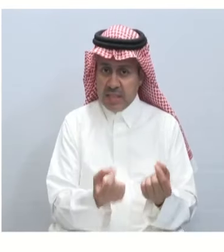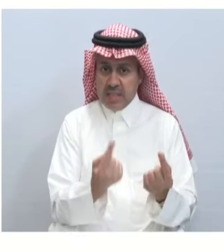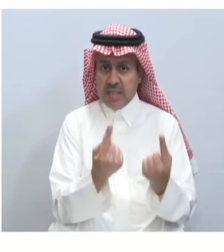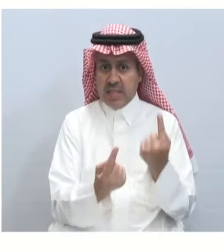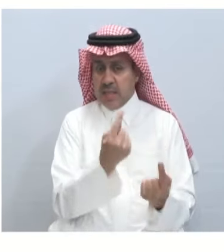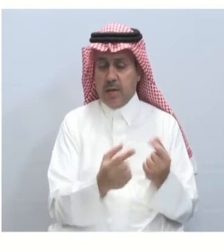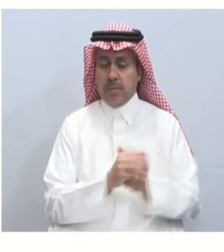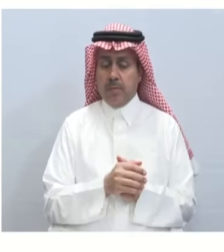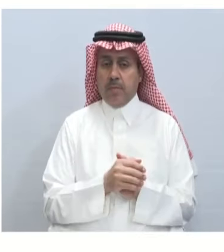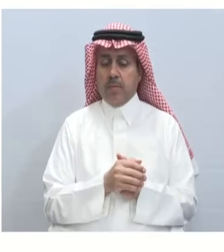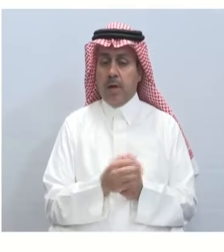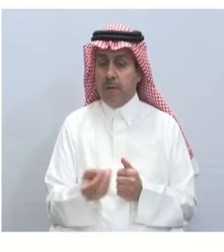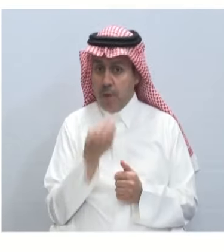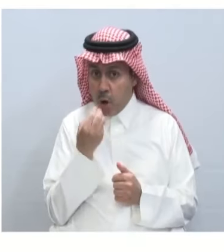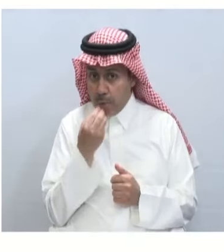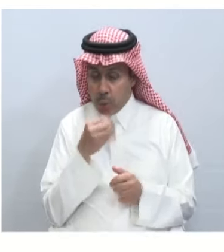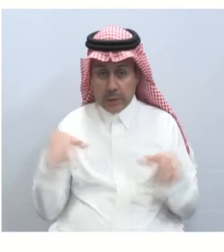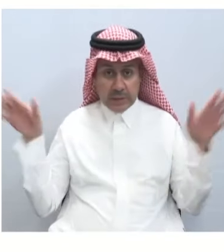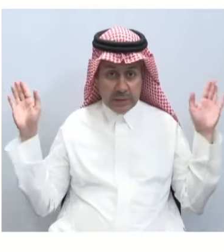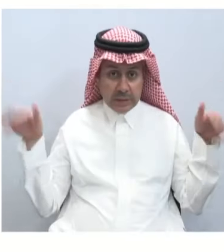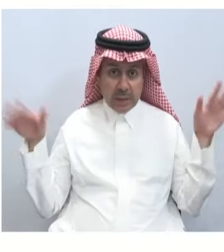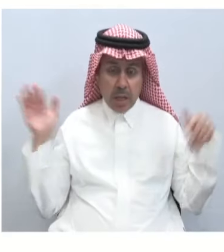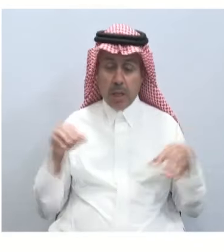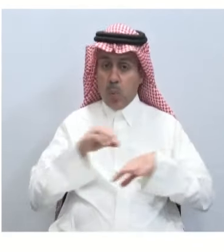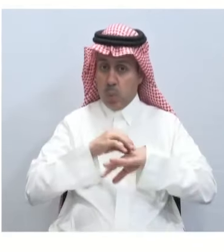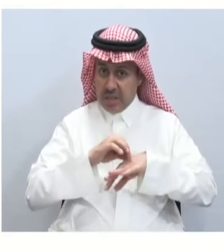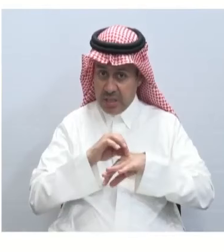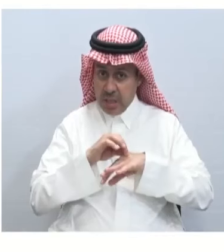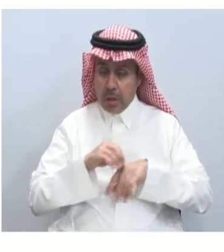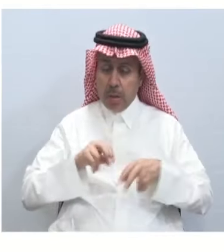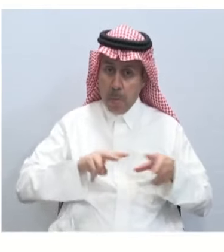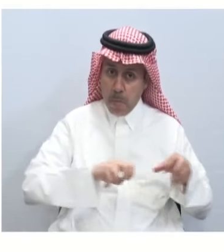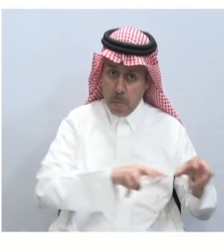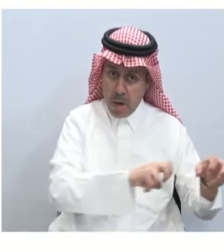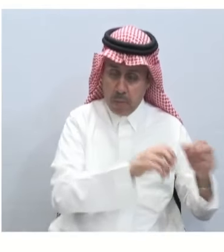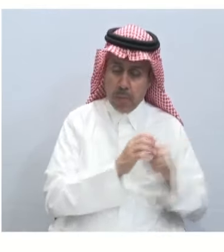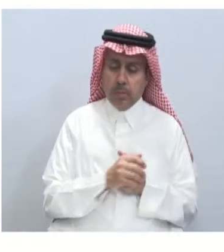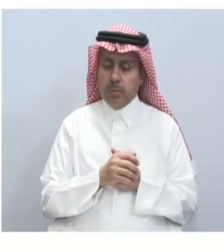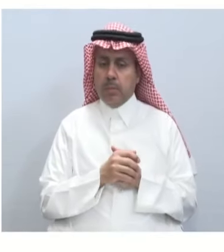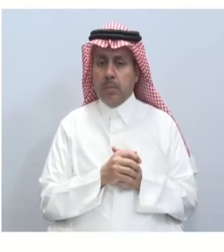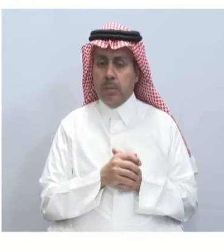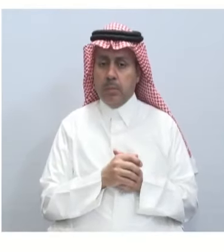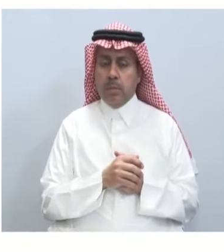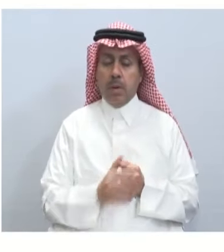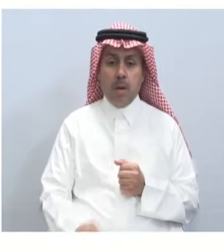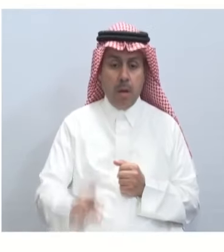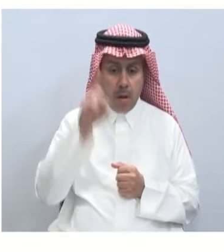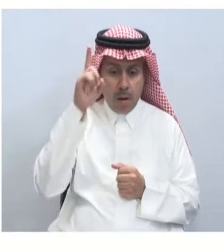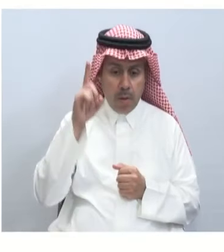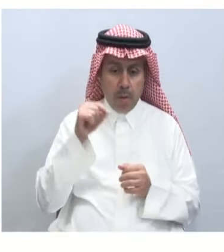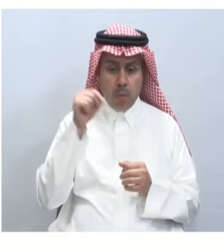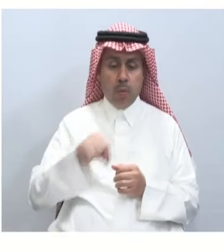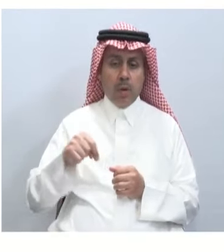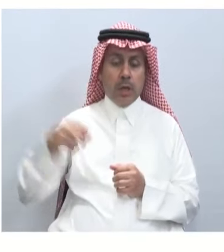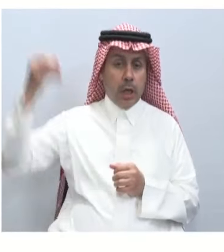فياكل منه طير او انسان او بهيمه الا كان